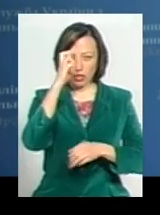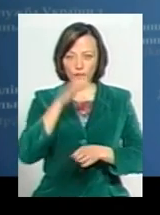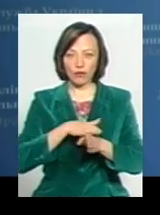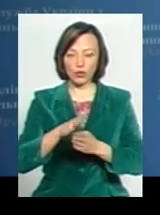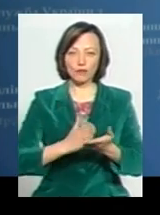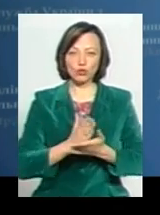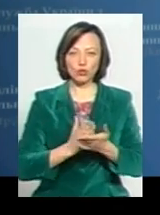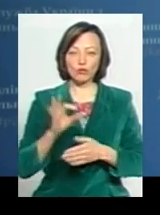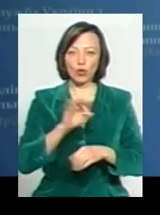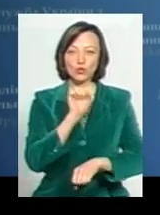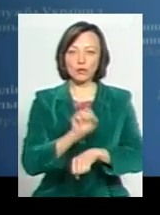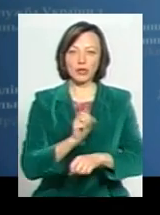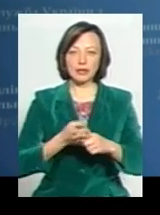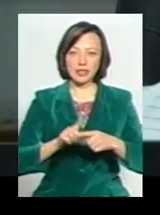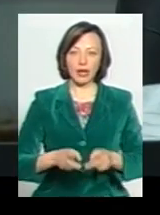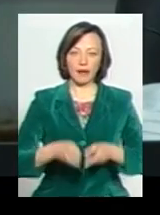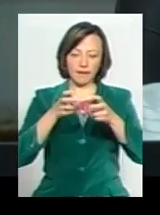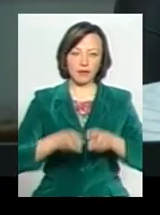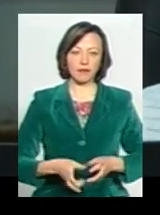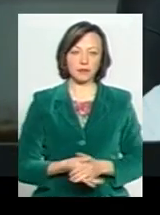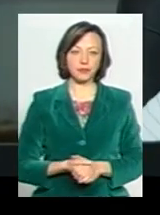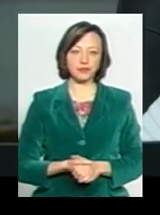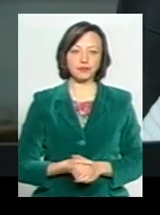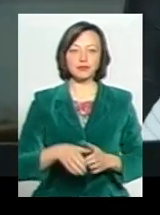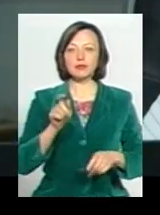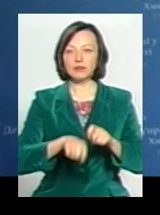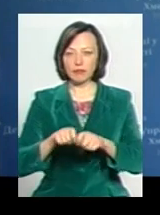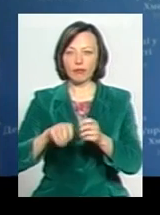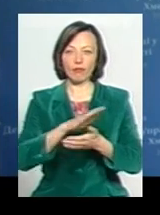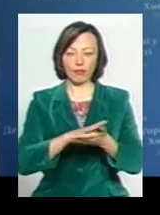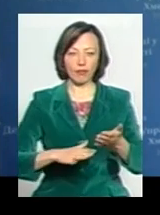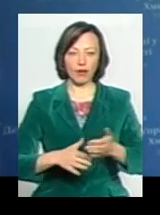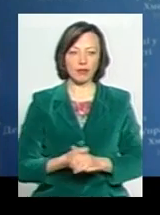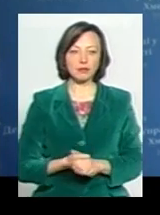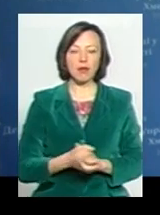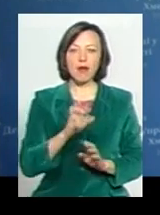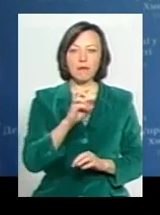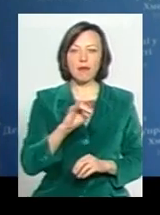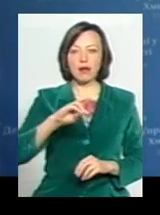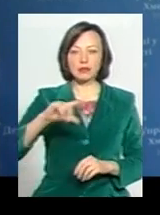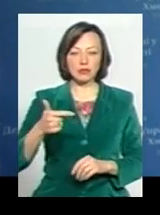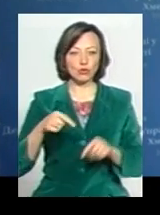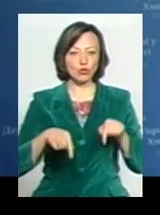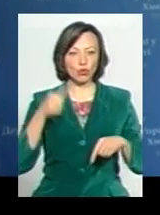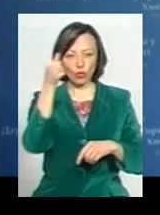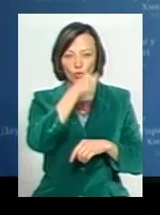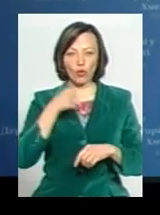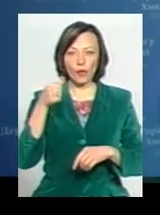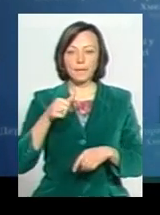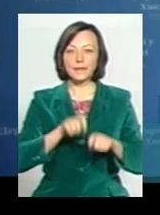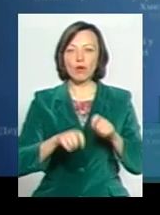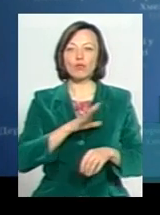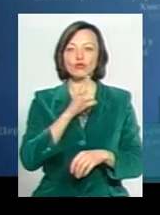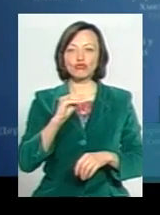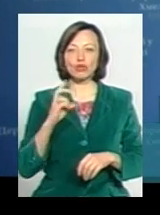виконавчу службу щодо зупинки даних ліфтів. Перевірки продовжуються. В березні цього року перевірявся бивший ЖЕК номер